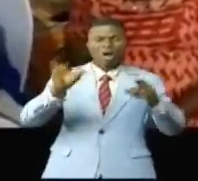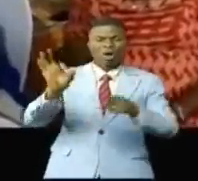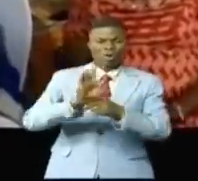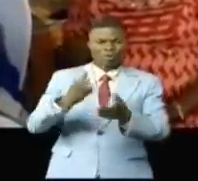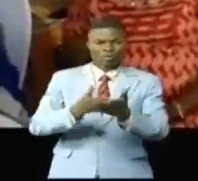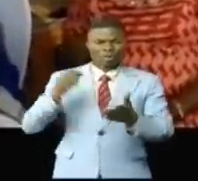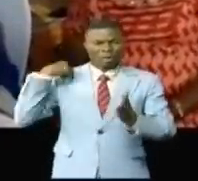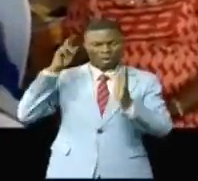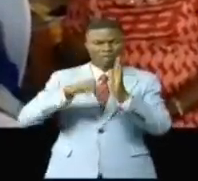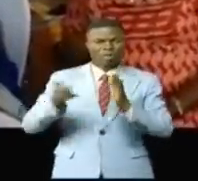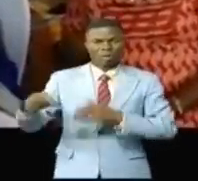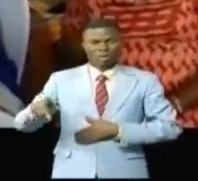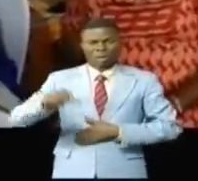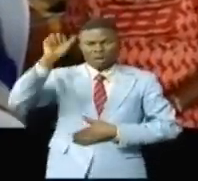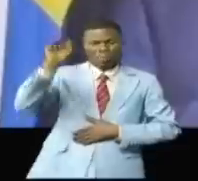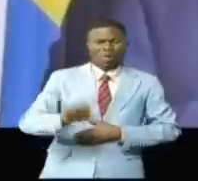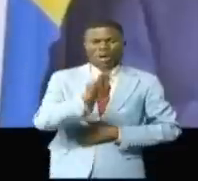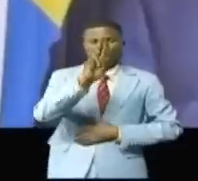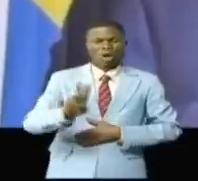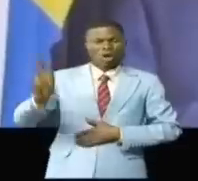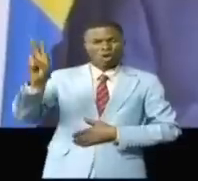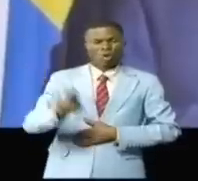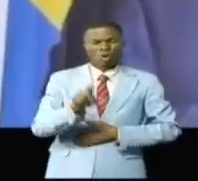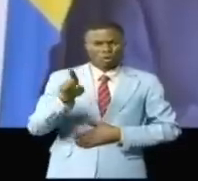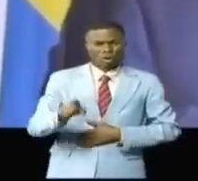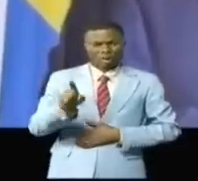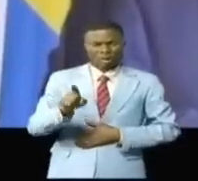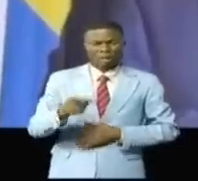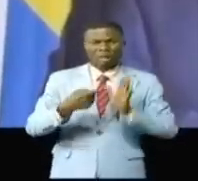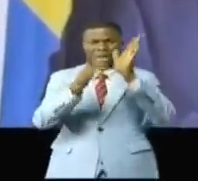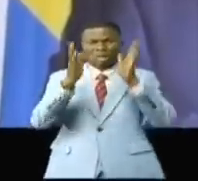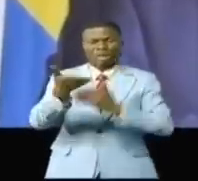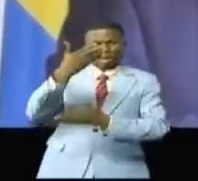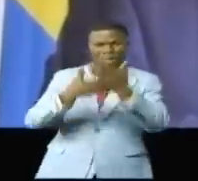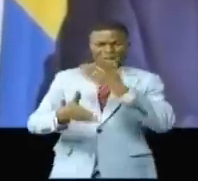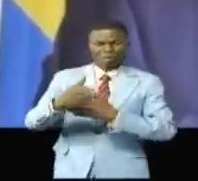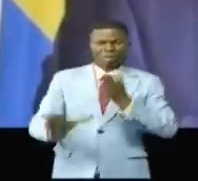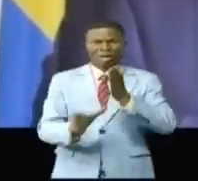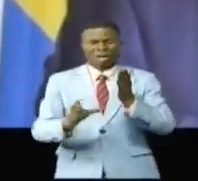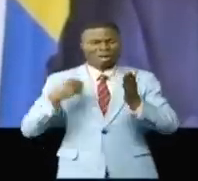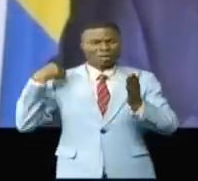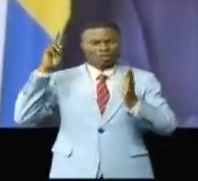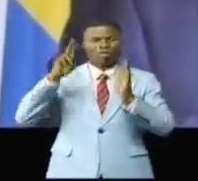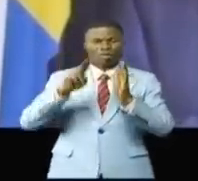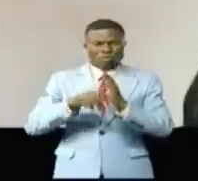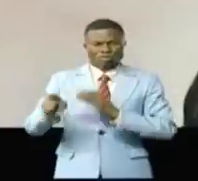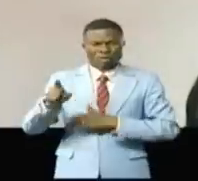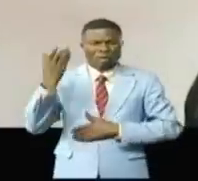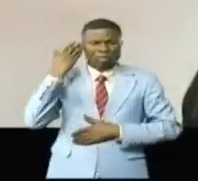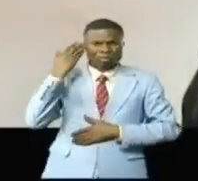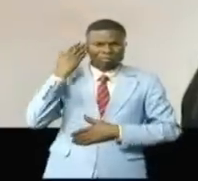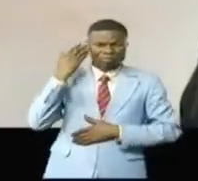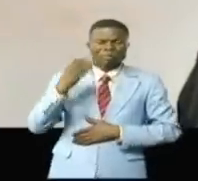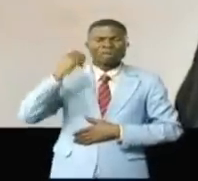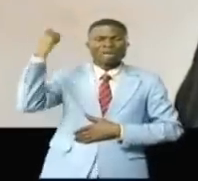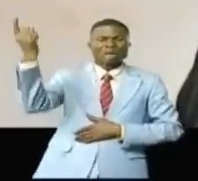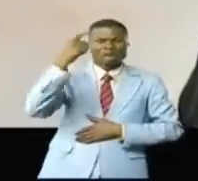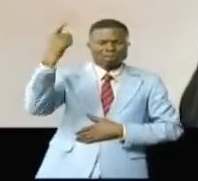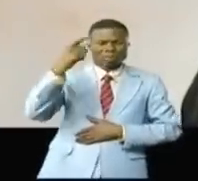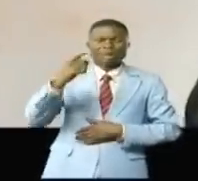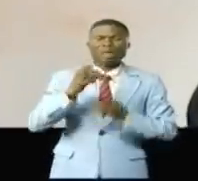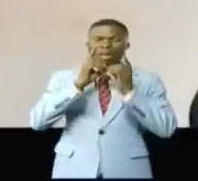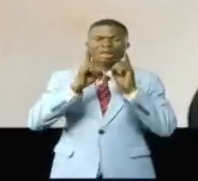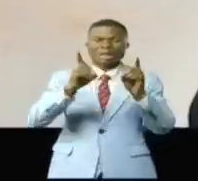le gouvernant des provinces du Bas-Ouélé, Nzanza Bombiti, représenté par son vice-gouverneur, M. Christophe Kondanga, Le Monde, a dans son